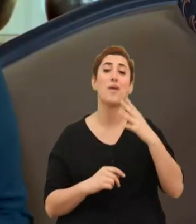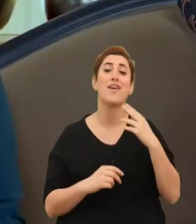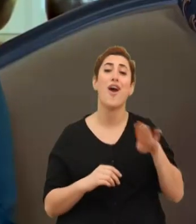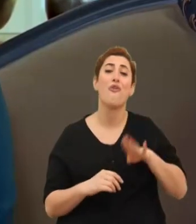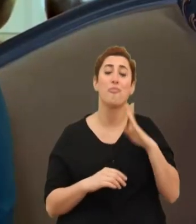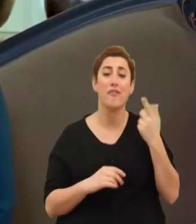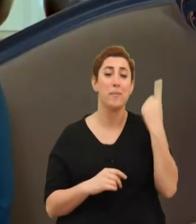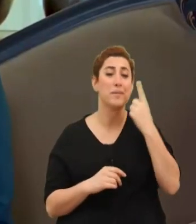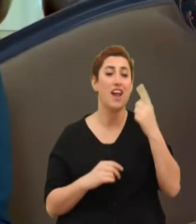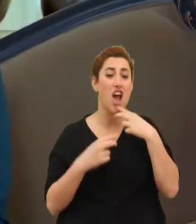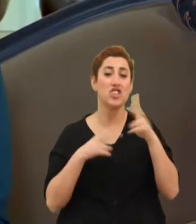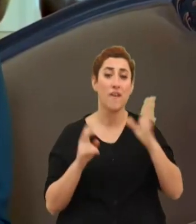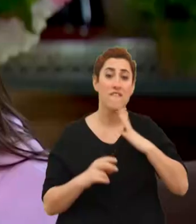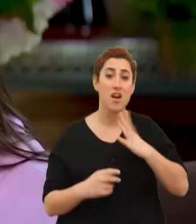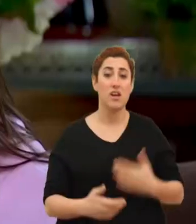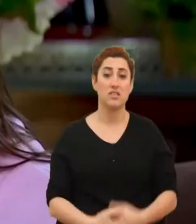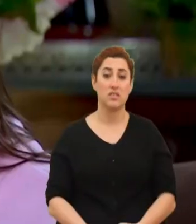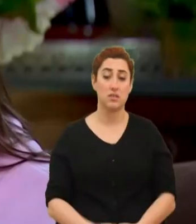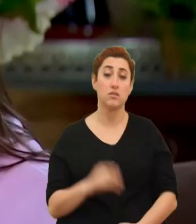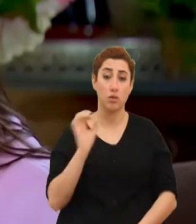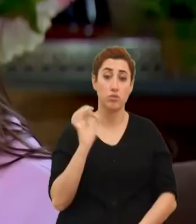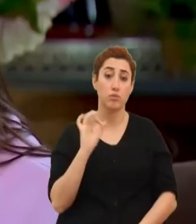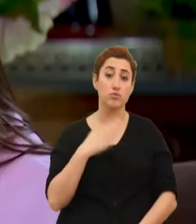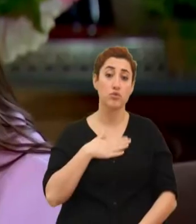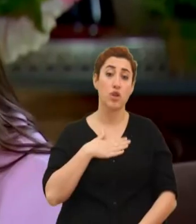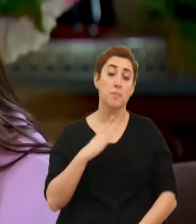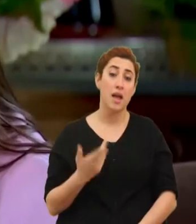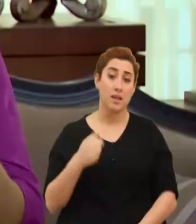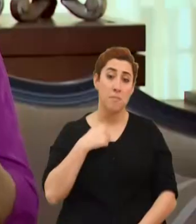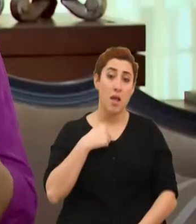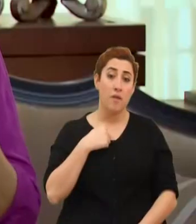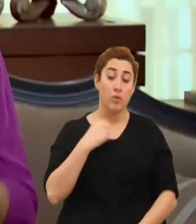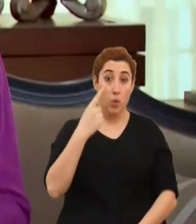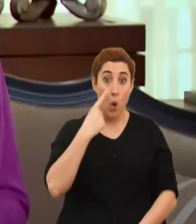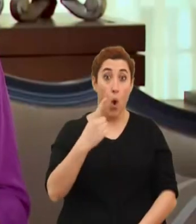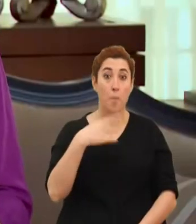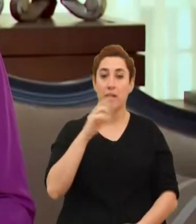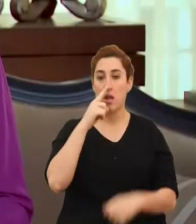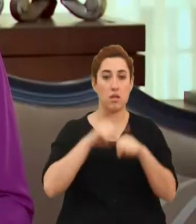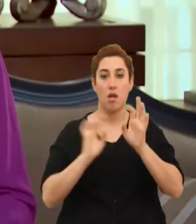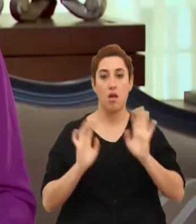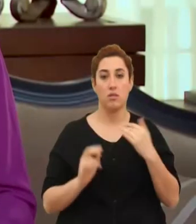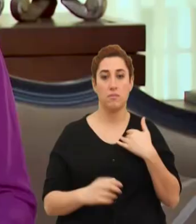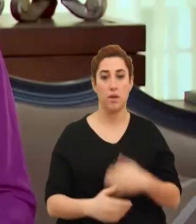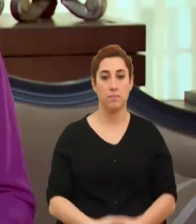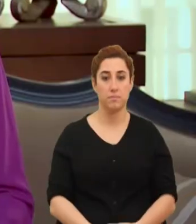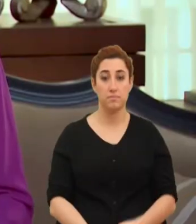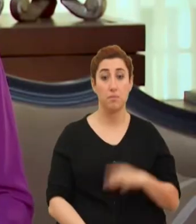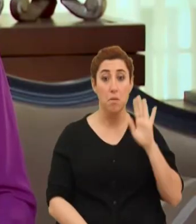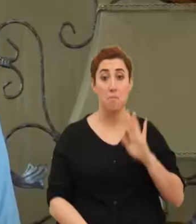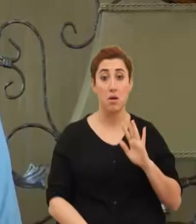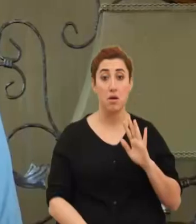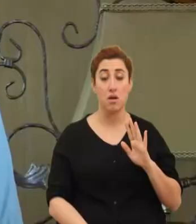yavrucuğum. Elbet Nurhan'ın bir açıklaması vardır. Tabii tabii canım. Yani ben gözümle görmeden inanmam.